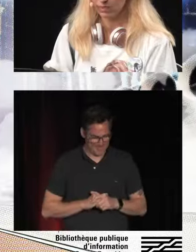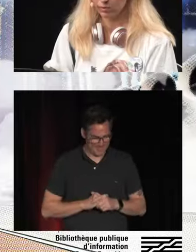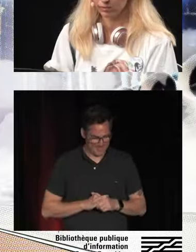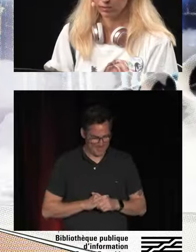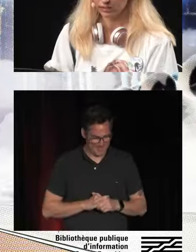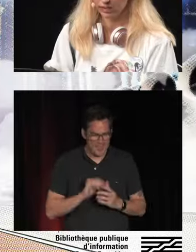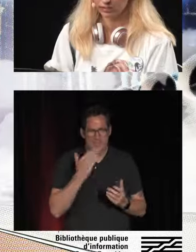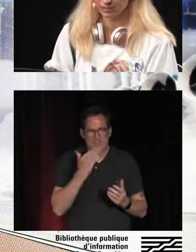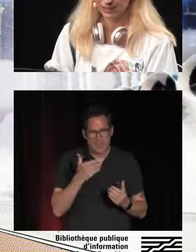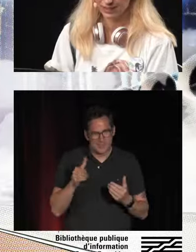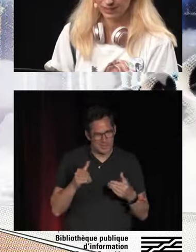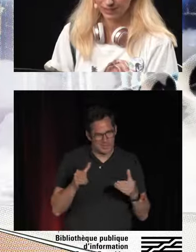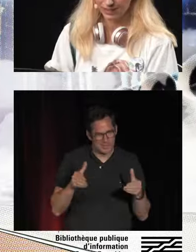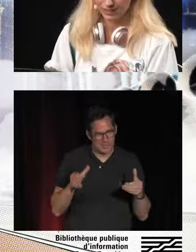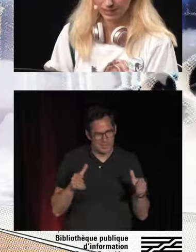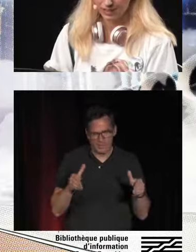Bougez-vous, merci beaucoup. Hop.